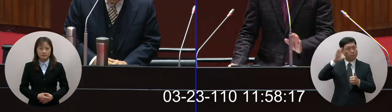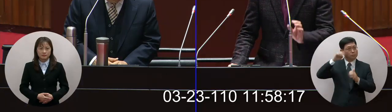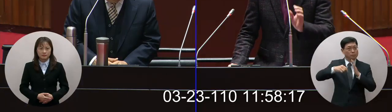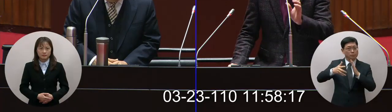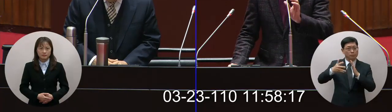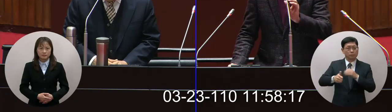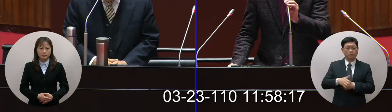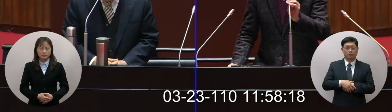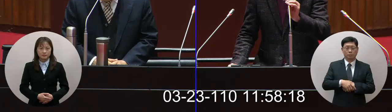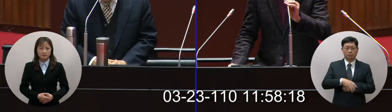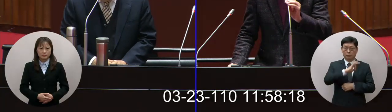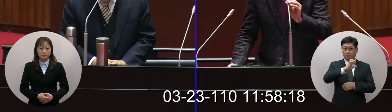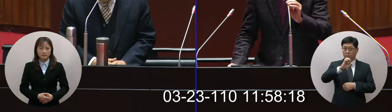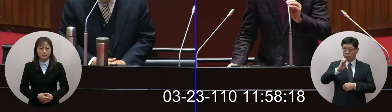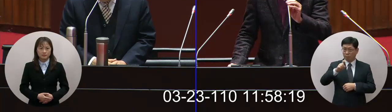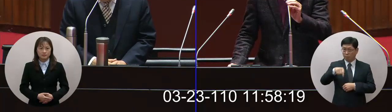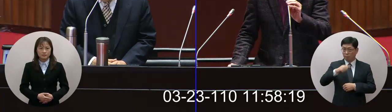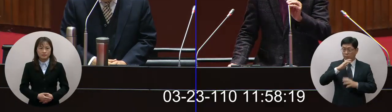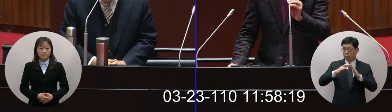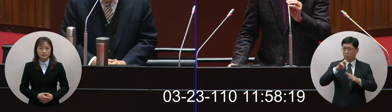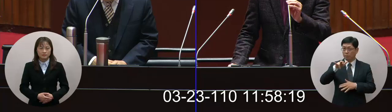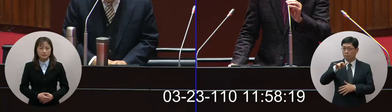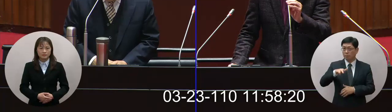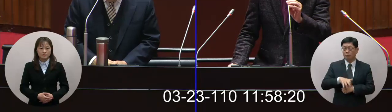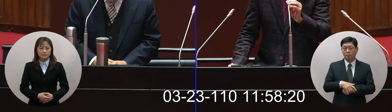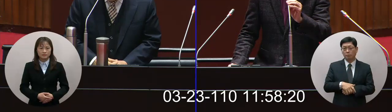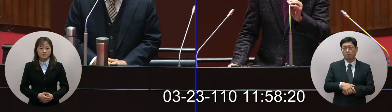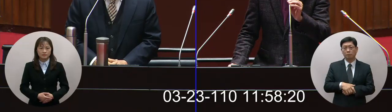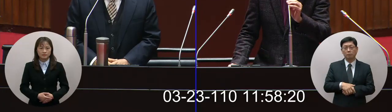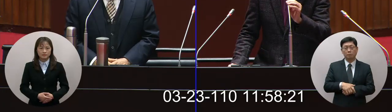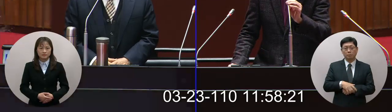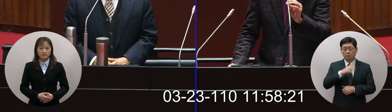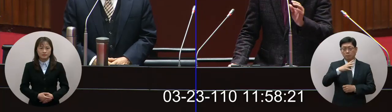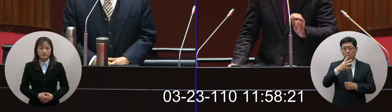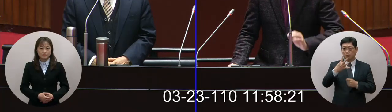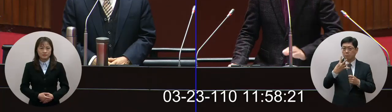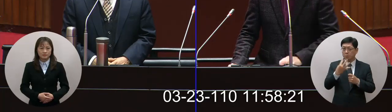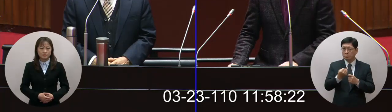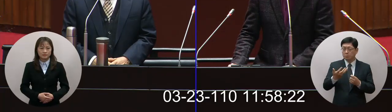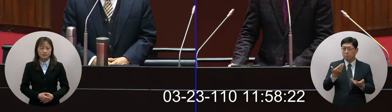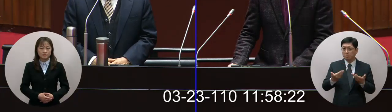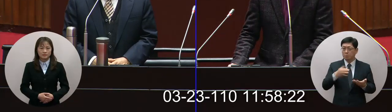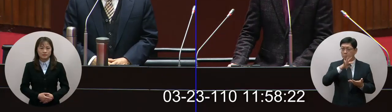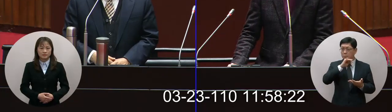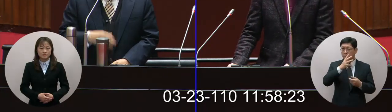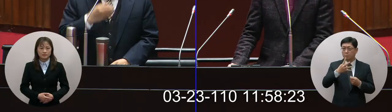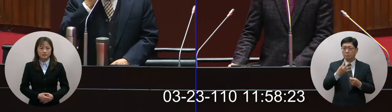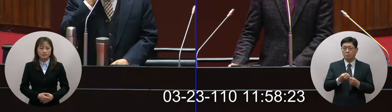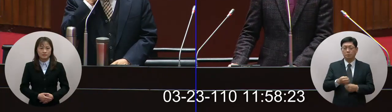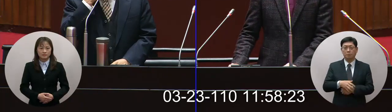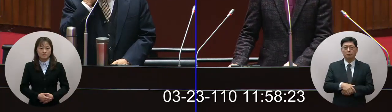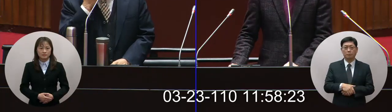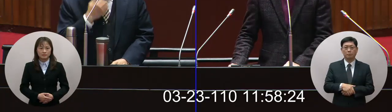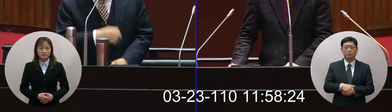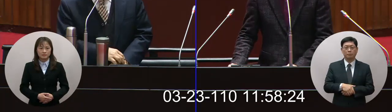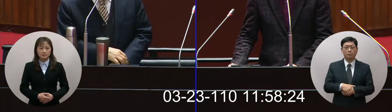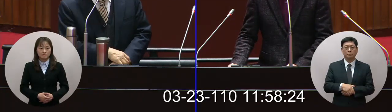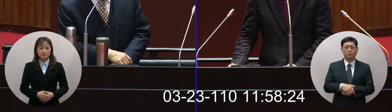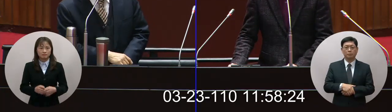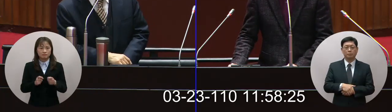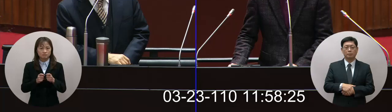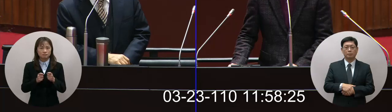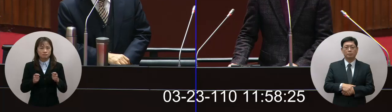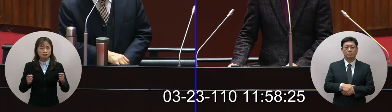长 ，F-51 的战机啊。它这个机龄大概是几年了？ 已经相